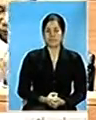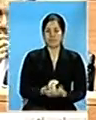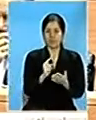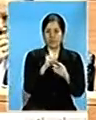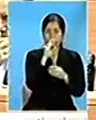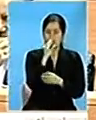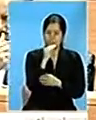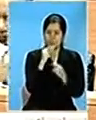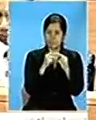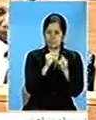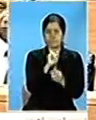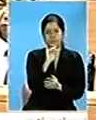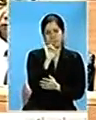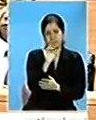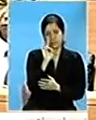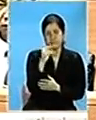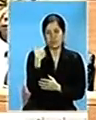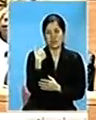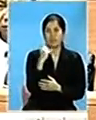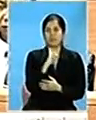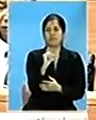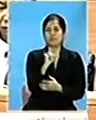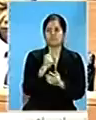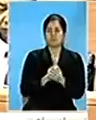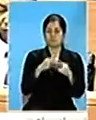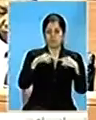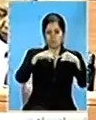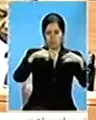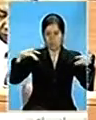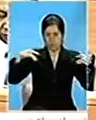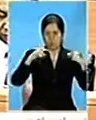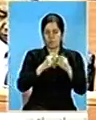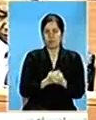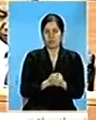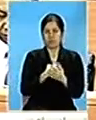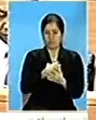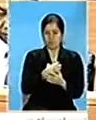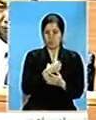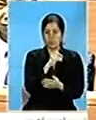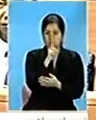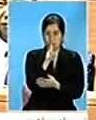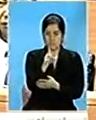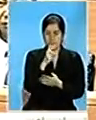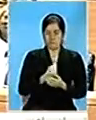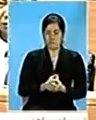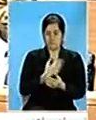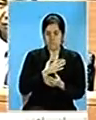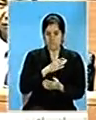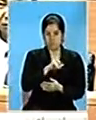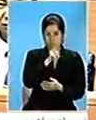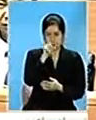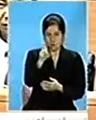สีใส่ร้ายนะครับแล้วก็นอกประเด็นนะครับผมจะถามท่านผู้อภิปราย